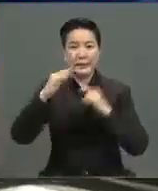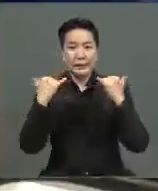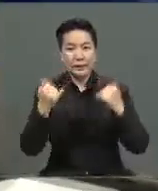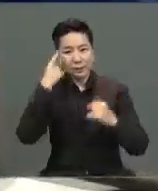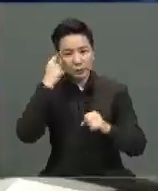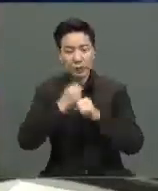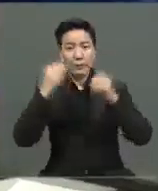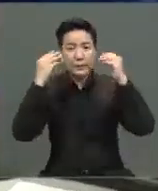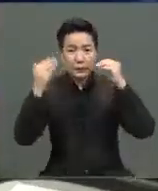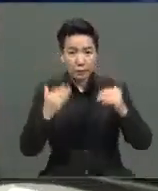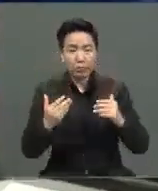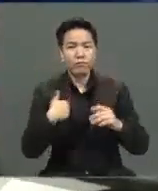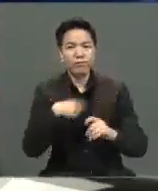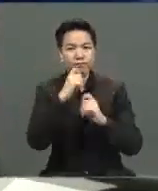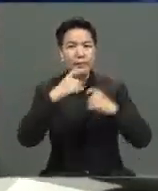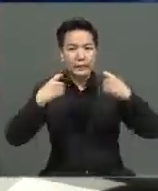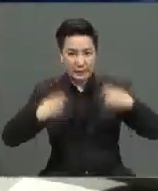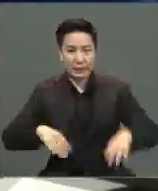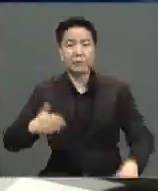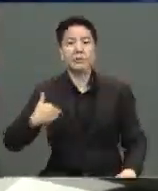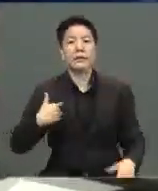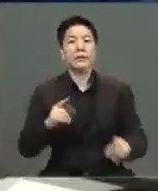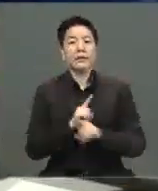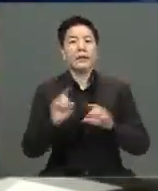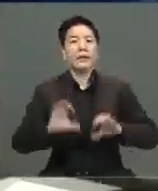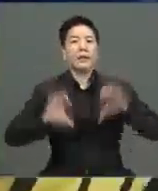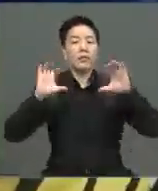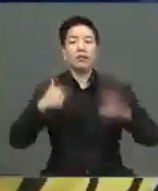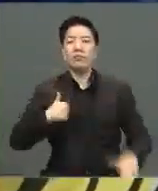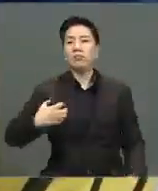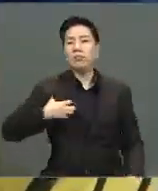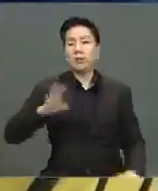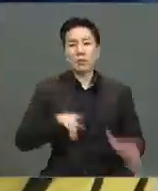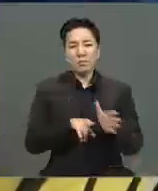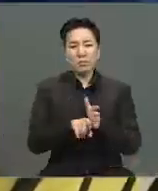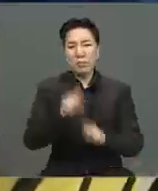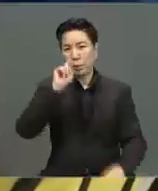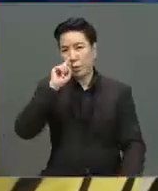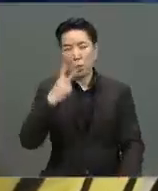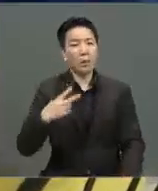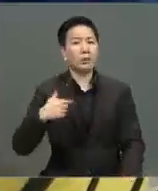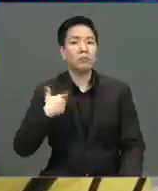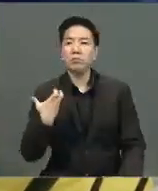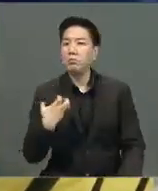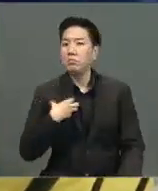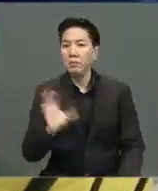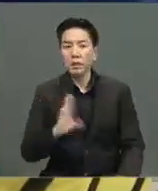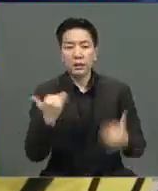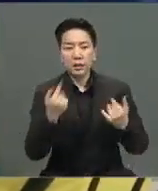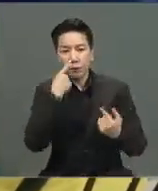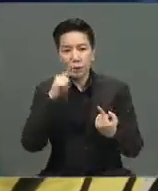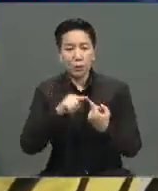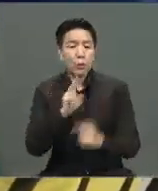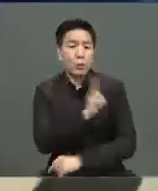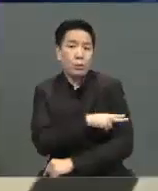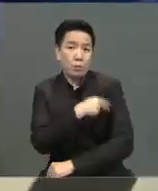ซึ่งเป็นกิจกรรมที่มีความเสี่ยงมากขึ้นเป็นลำดับครับแต่ว่ารัฐบาลนั้นไม่ต้องการให้เกิดการระบาดกลับมาใหม่ในระลอกที่2เหตุผลทางสาธาร